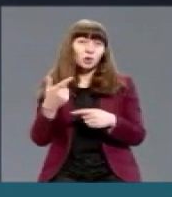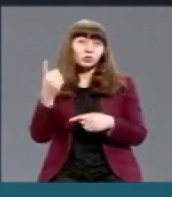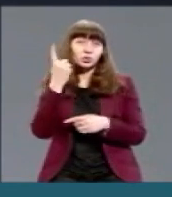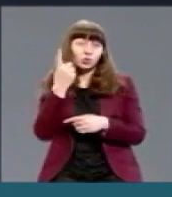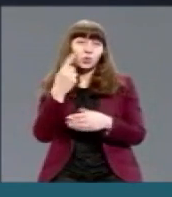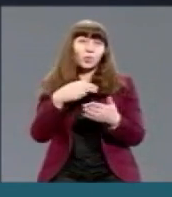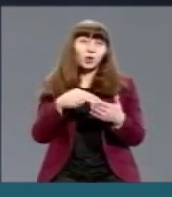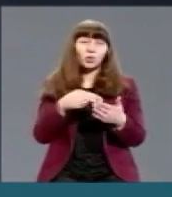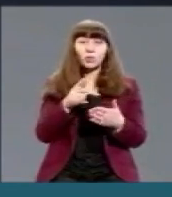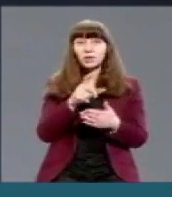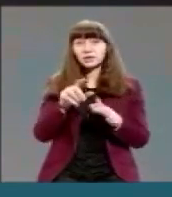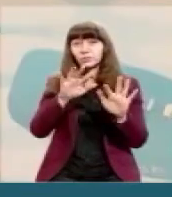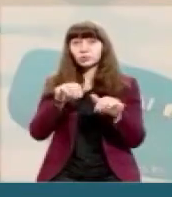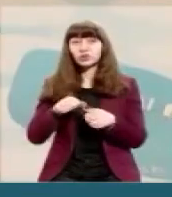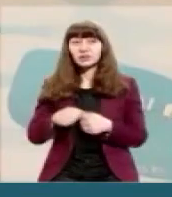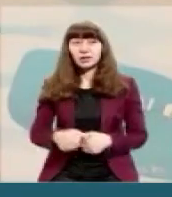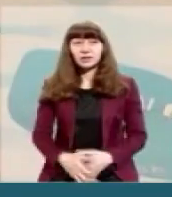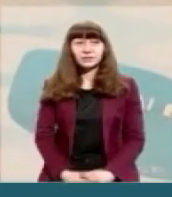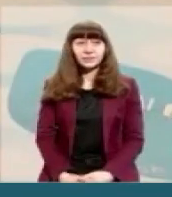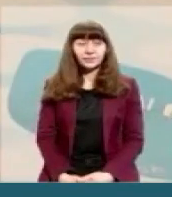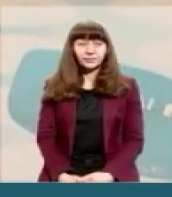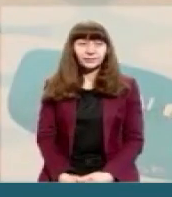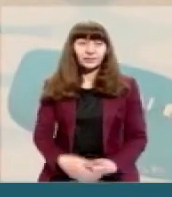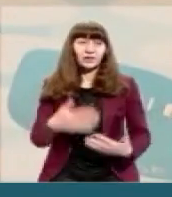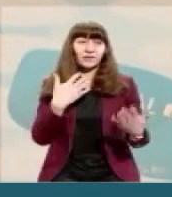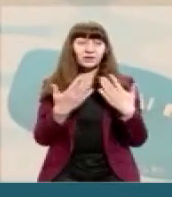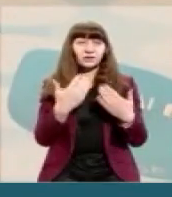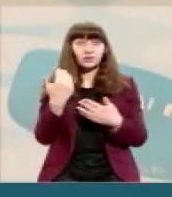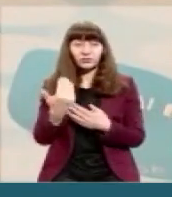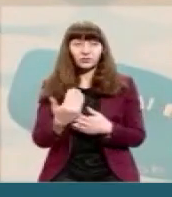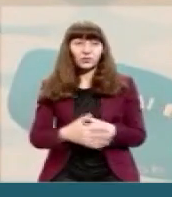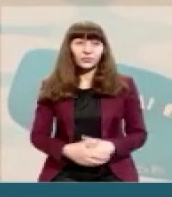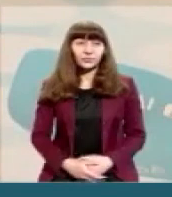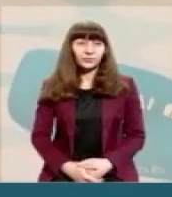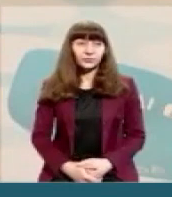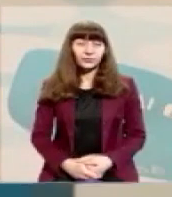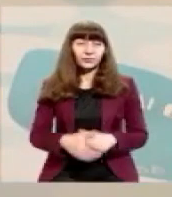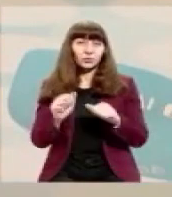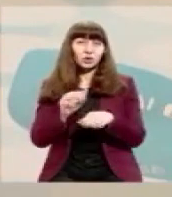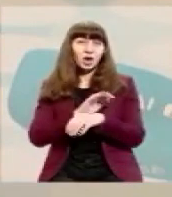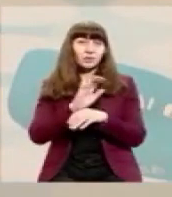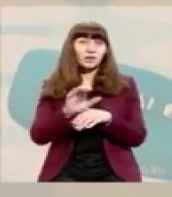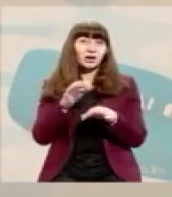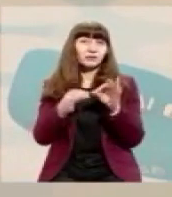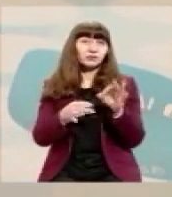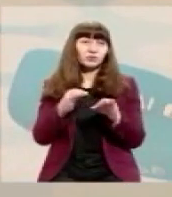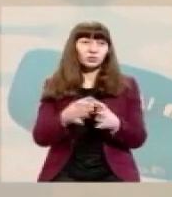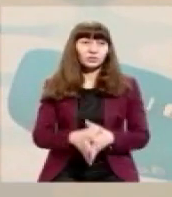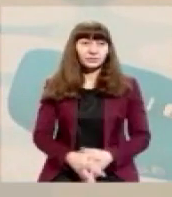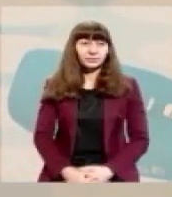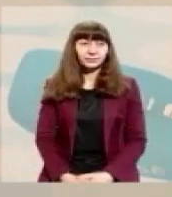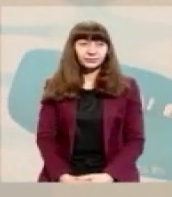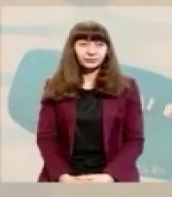у покупателей будут изъяты. В отношении него уже в гражданском порядке может как бы подать в суд. Тут уже как бы у них